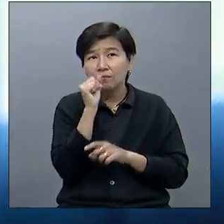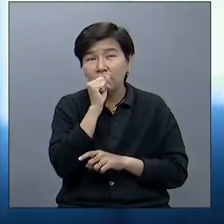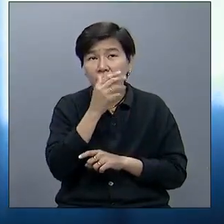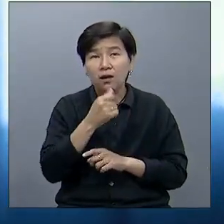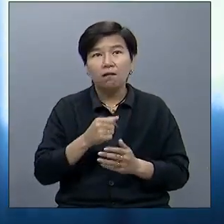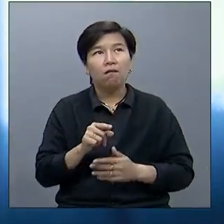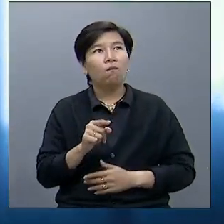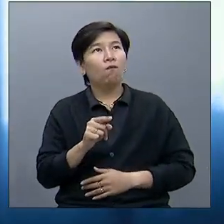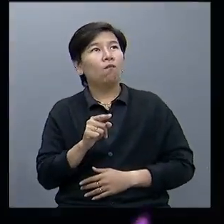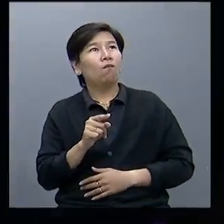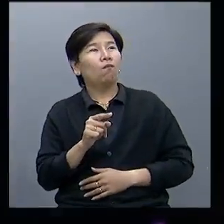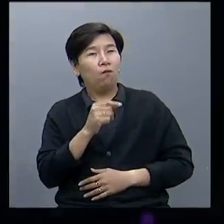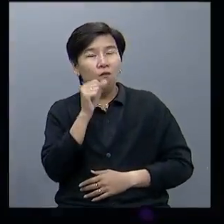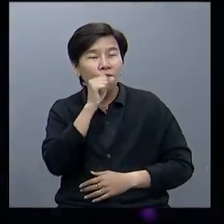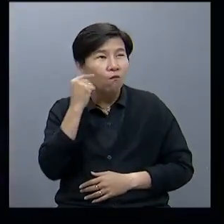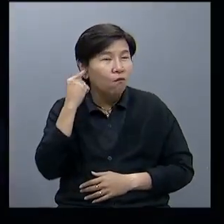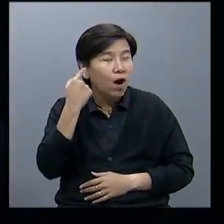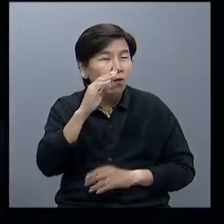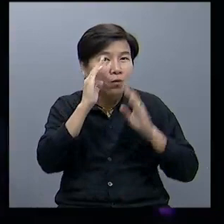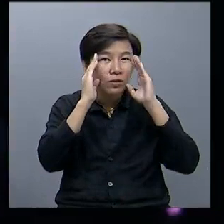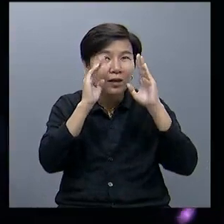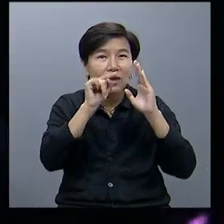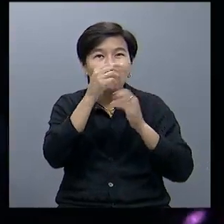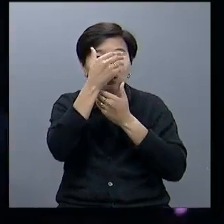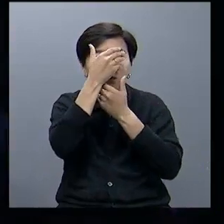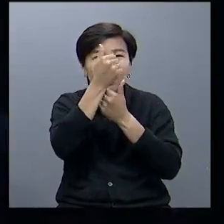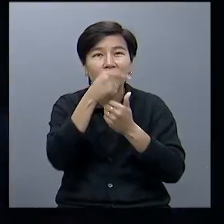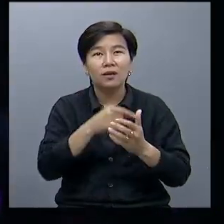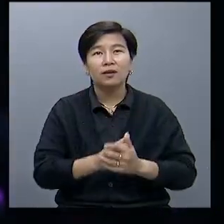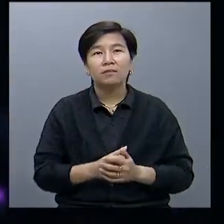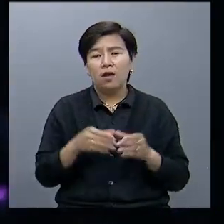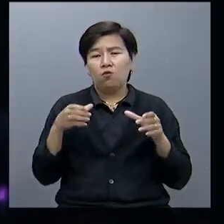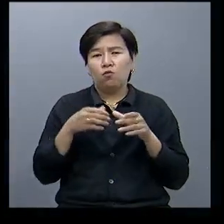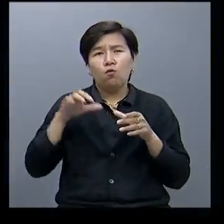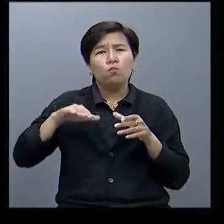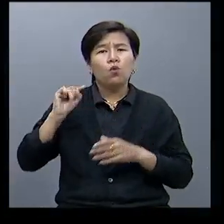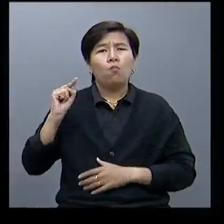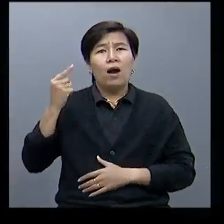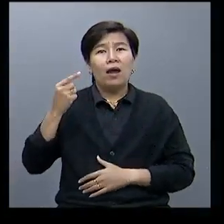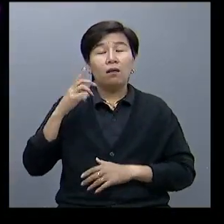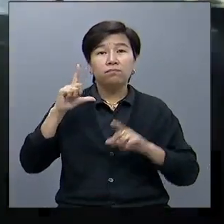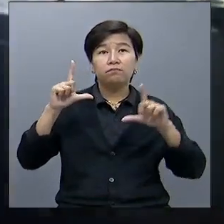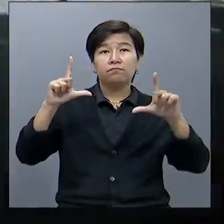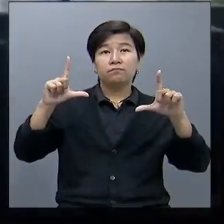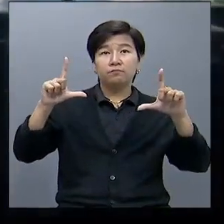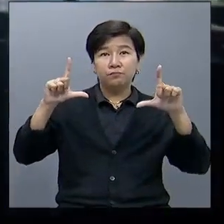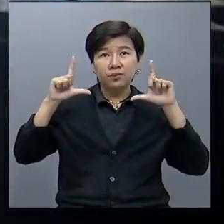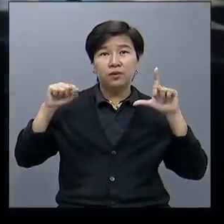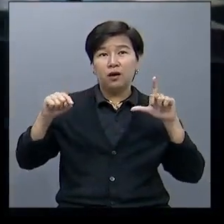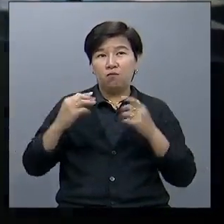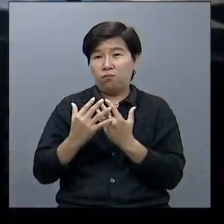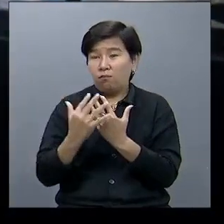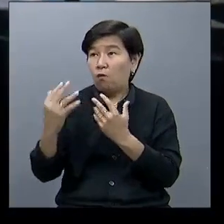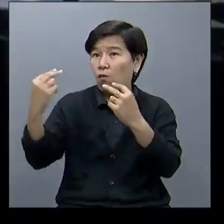แฟนคลับติดตามผลงานอื่นๆค่ะทั้งที่เป็นวงน้องใหม่ก็เป็นโอกาสที่ได้สร้างกลุ่มแฟนคลับเพิ่มเติมนะ